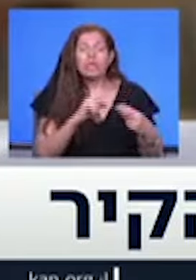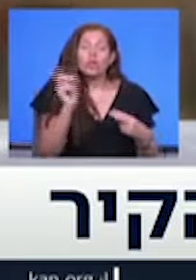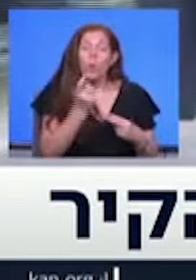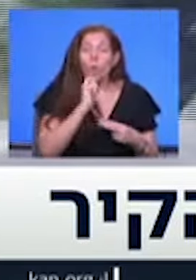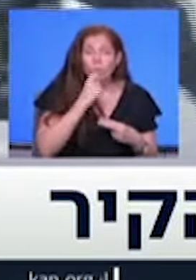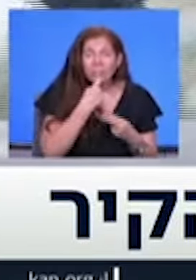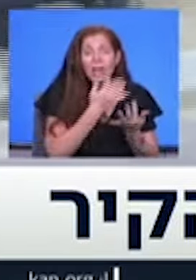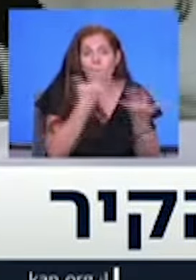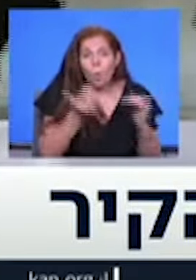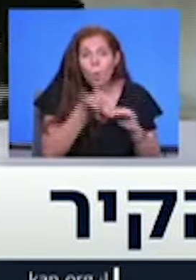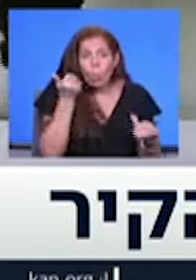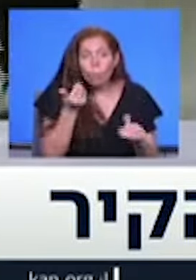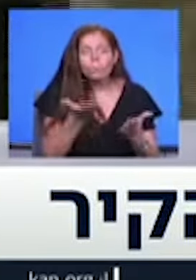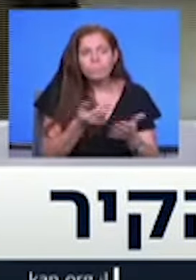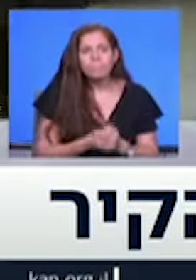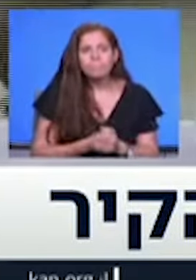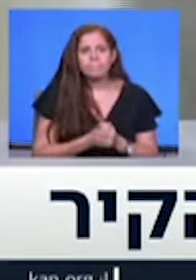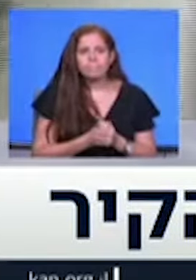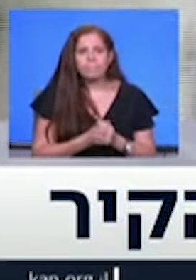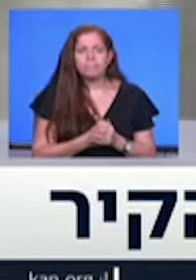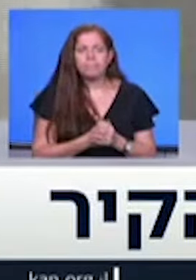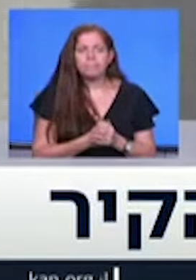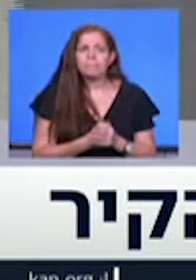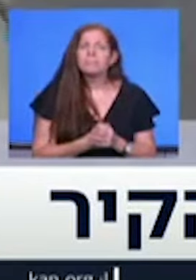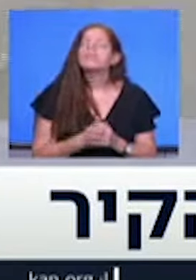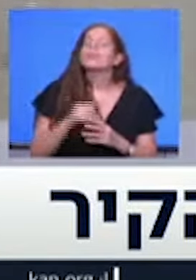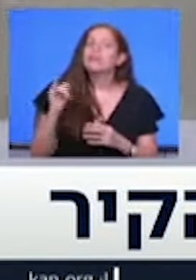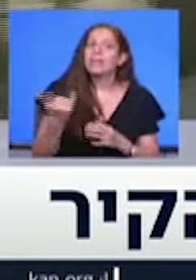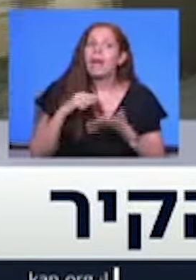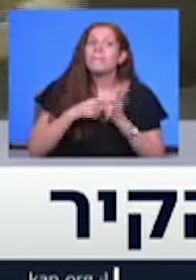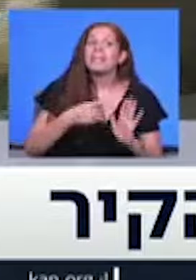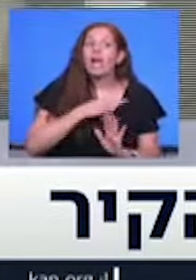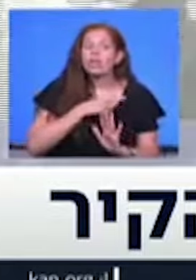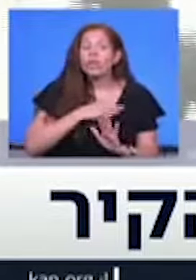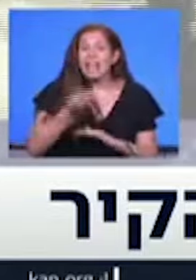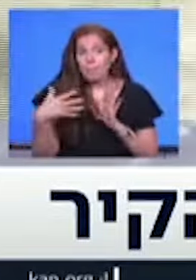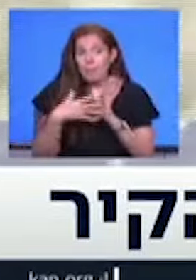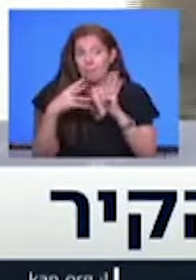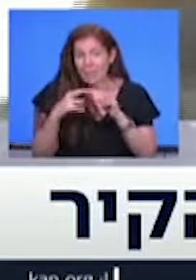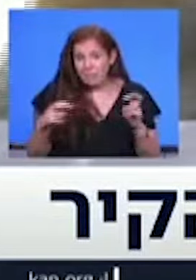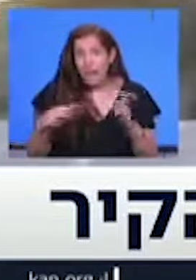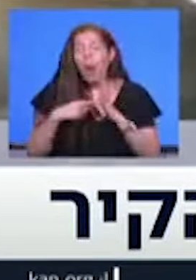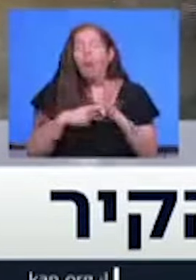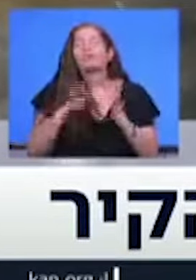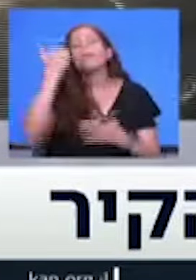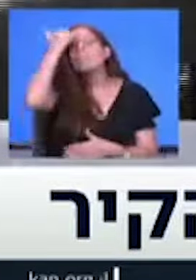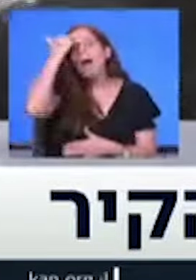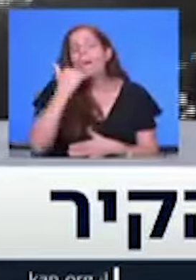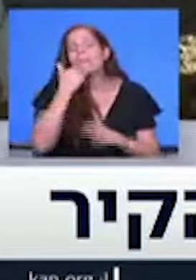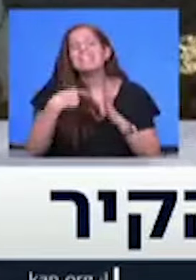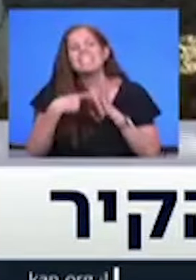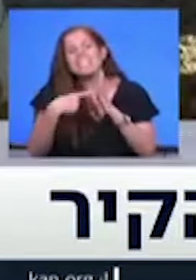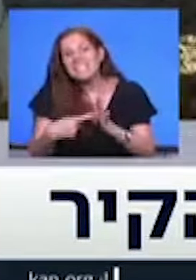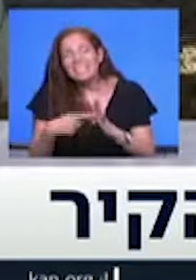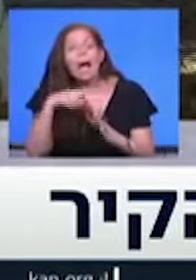השולחן, עכשיו אני אליך. כן. כן, המטרה שלי הייתה במחקר הזה להראות מס הציג, אמר